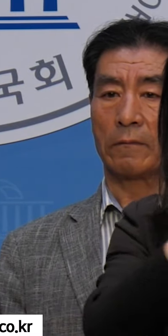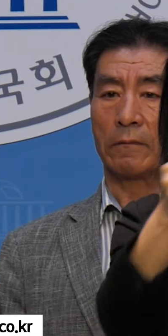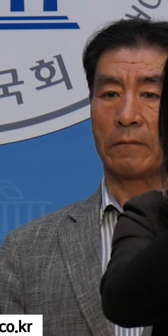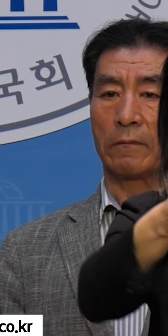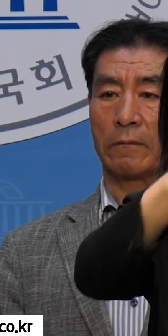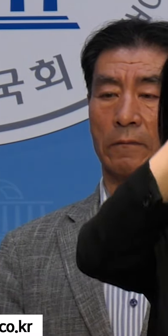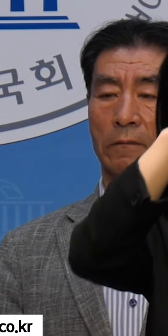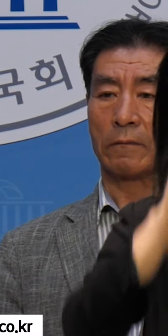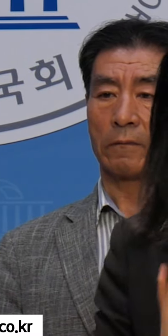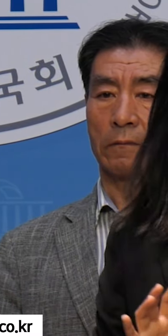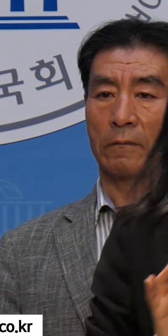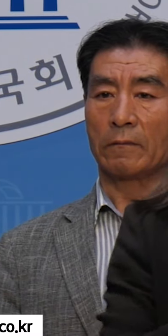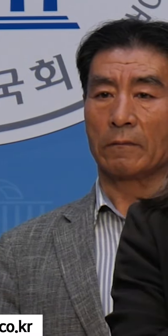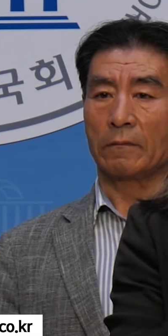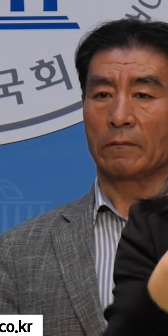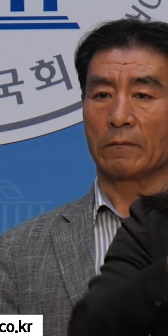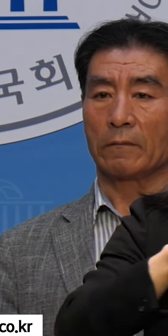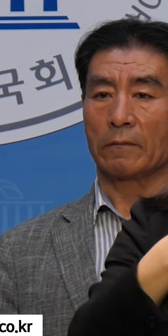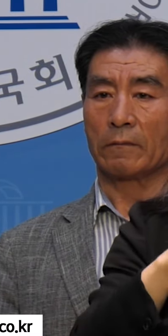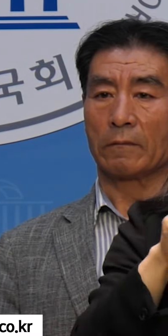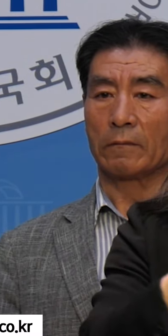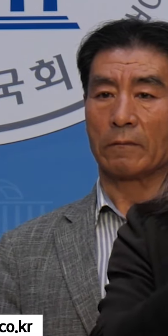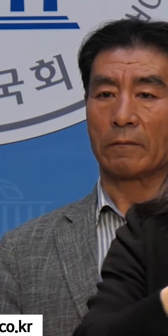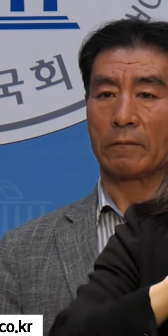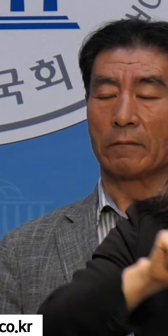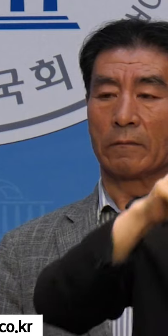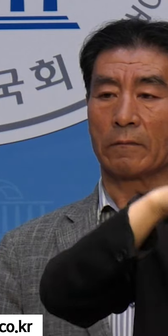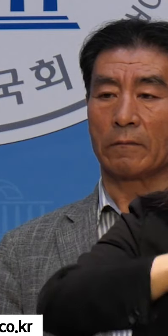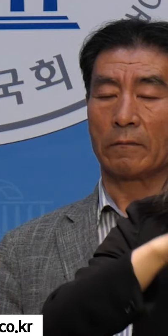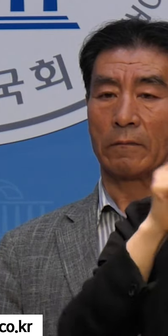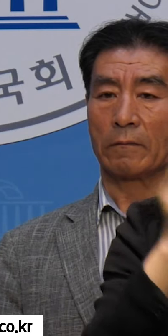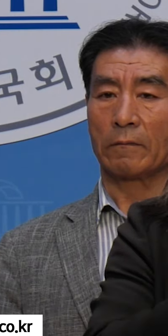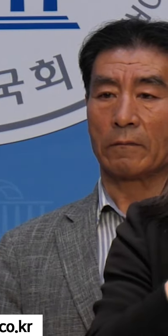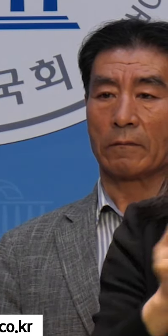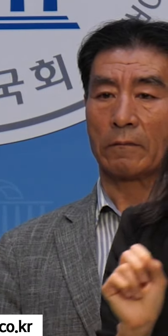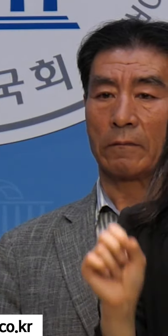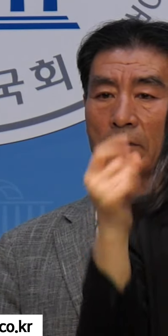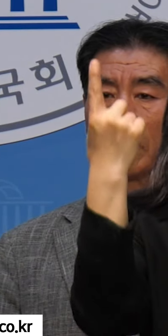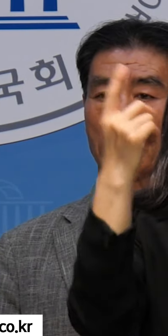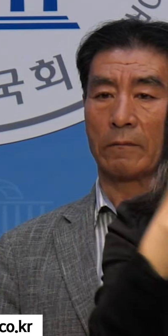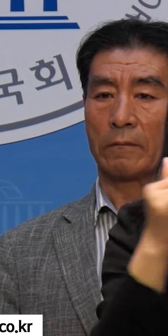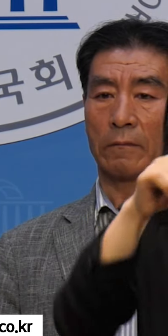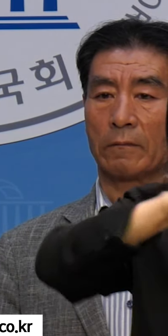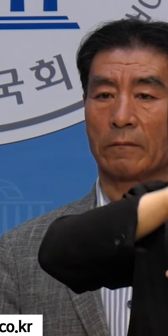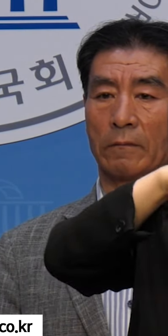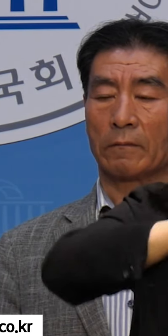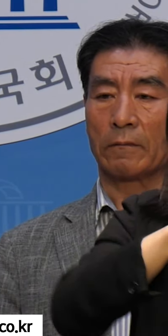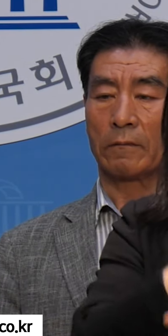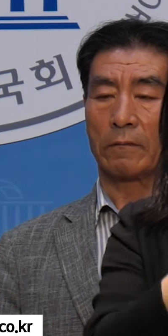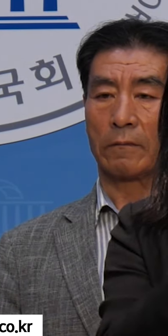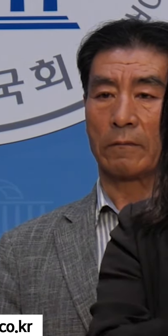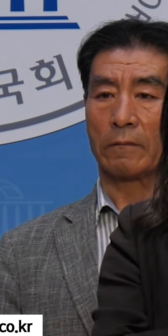설치를 통해 2026년 6월 지방선거와 동시국민투표 실시로